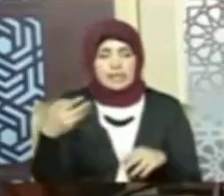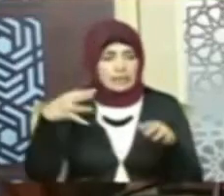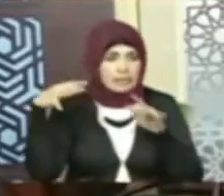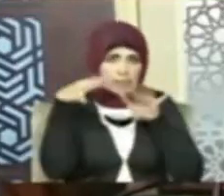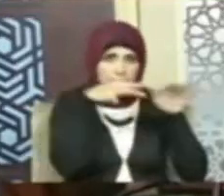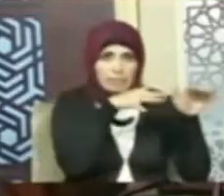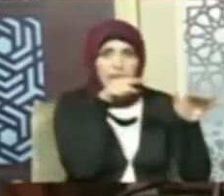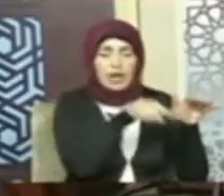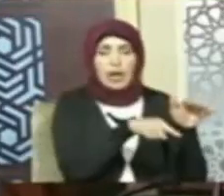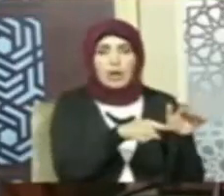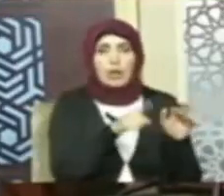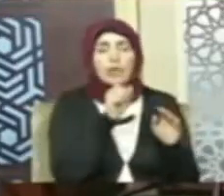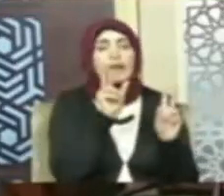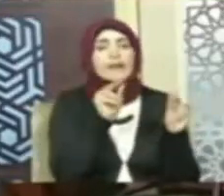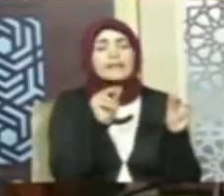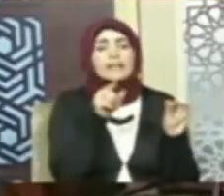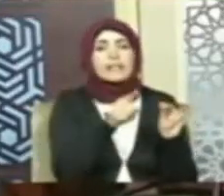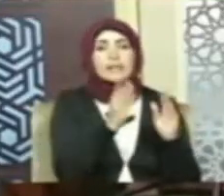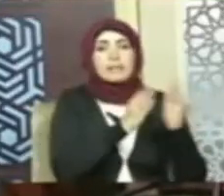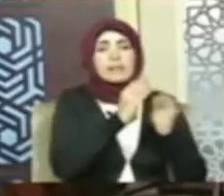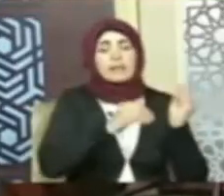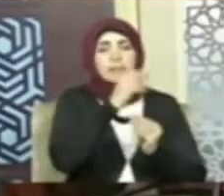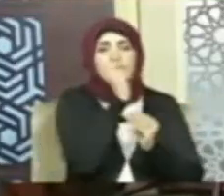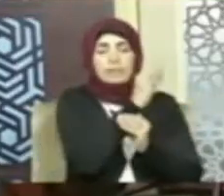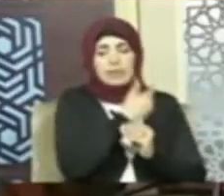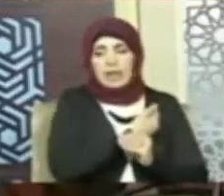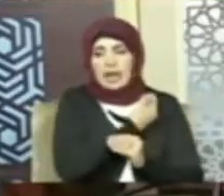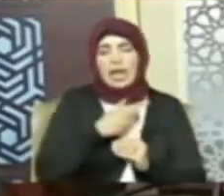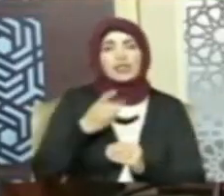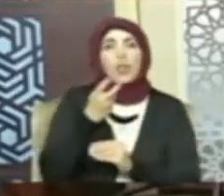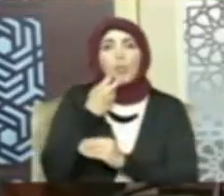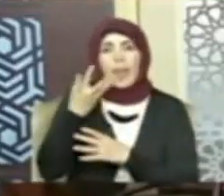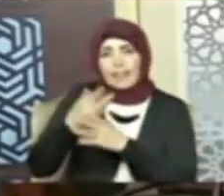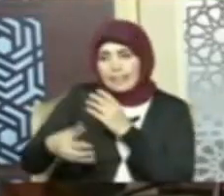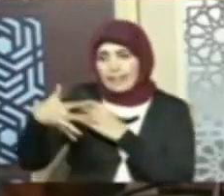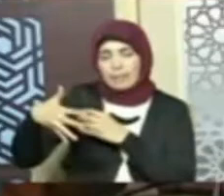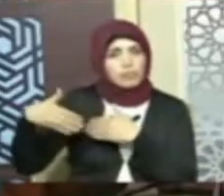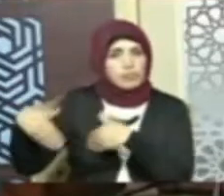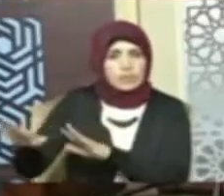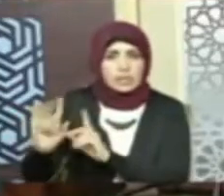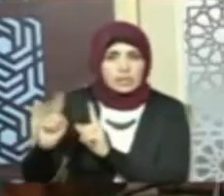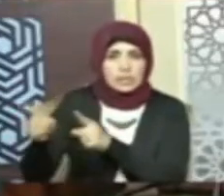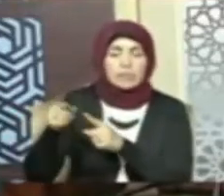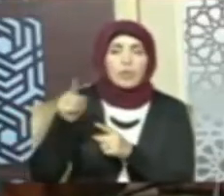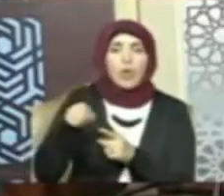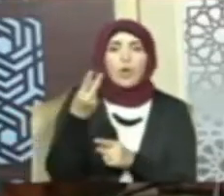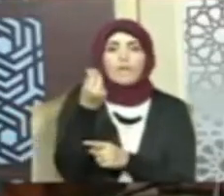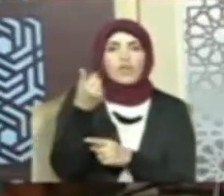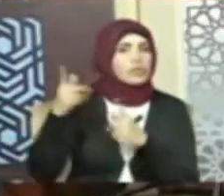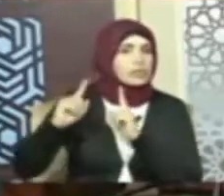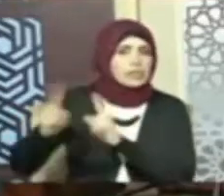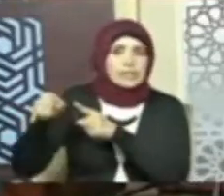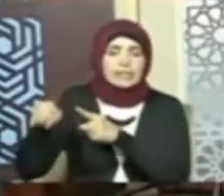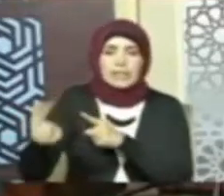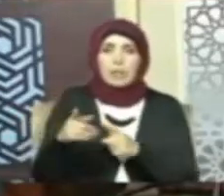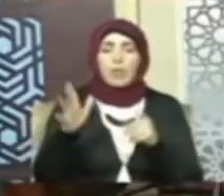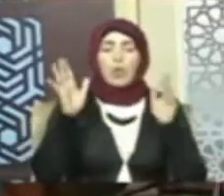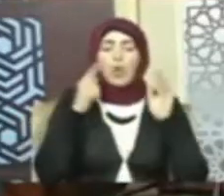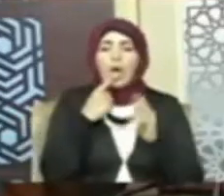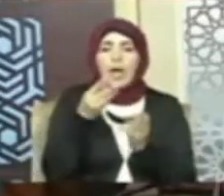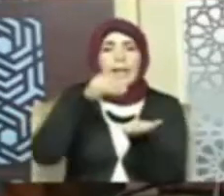يتجرد من المال والولد وربما الأهل، ويبدأ بدعاء